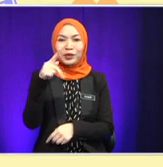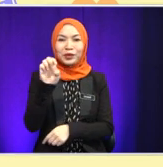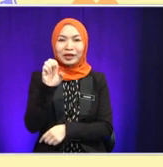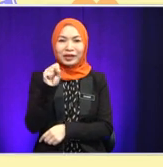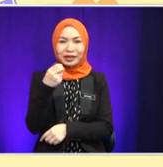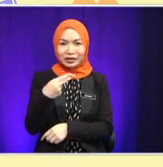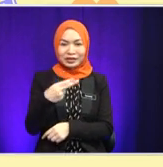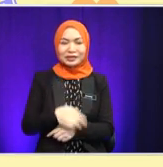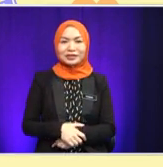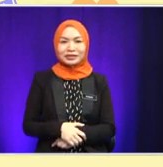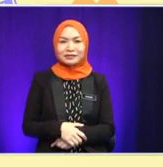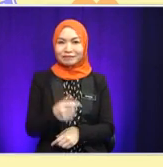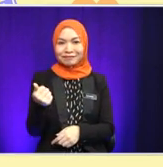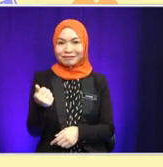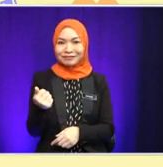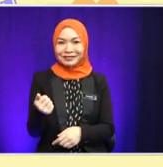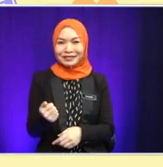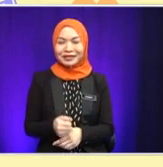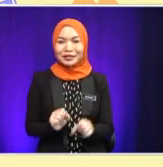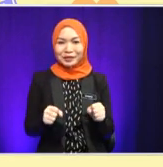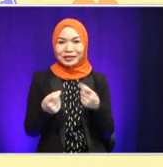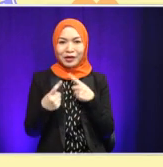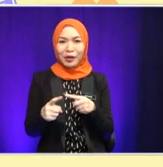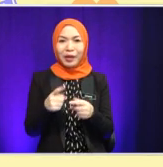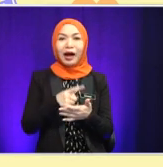sambutan hari kebangsaan Apa kepentingan